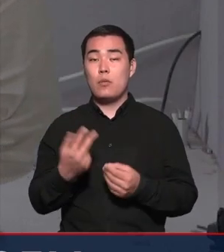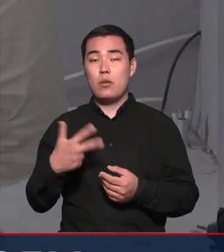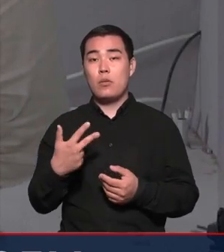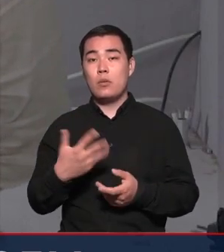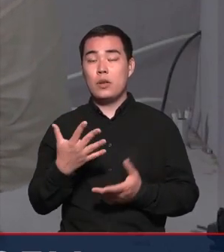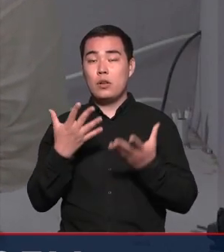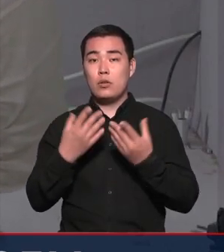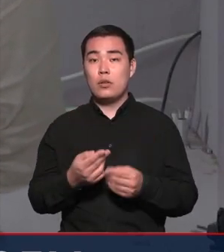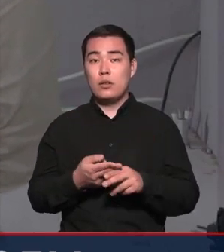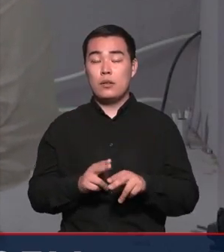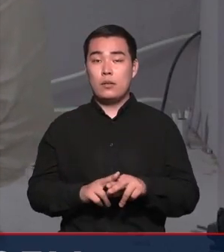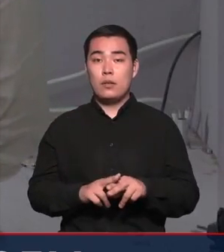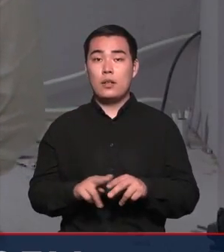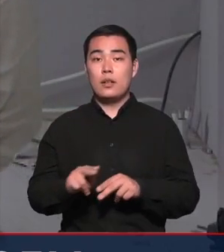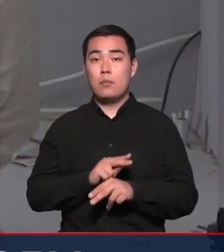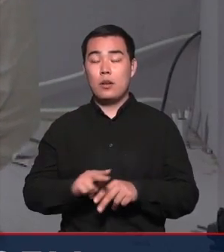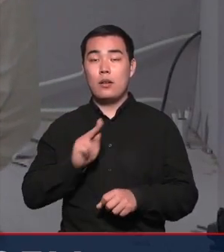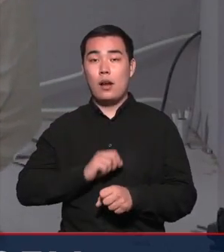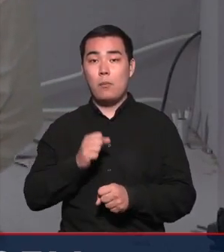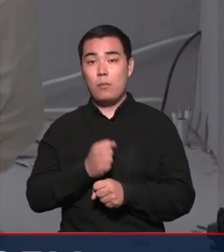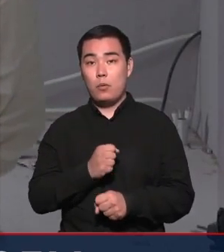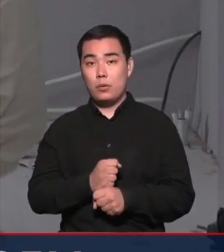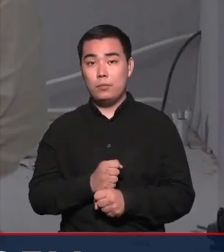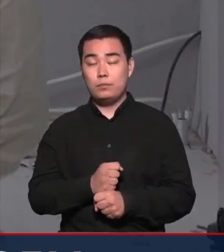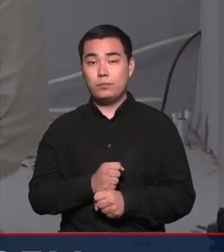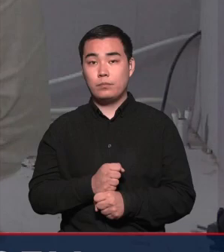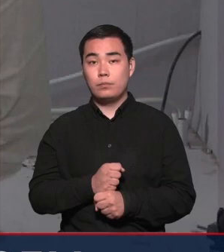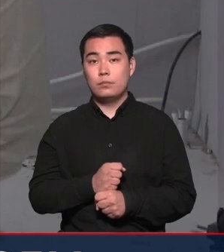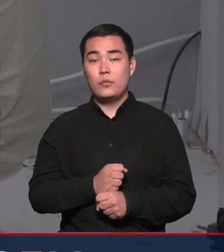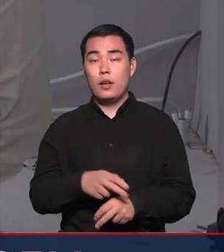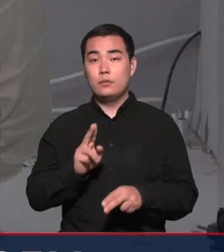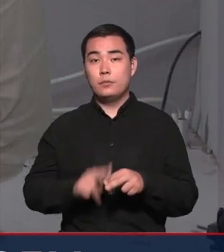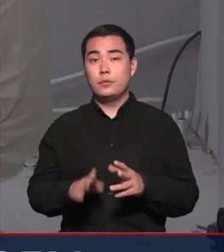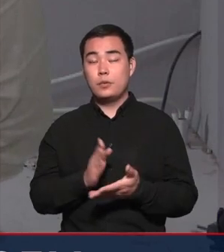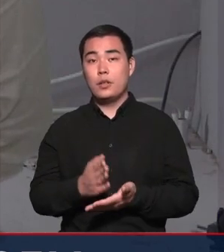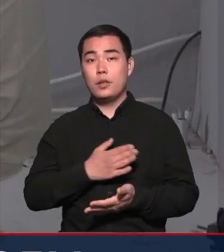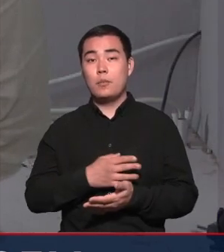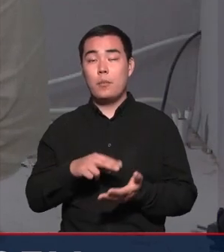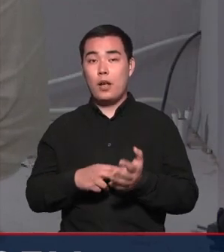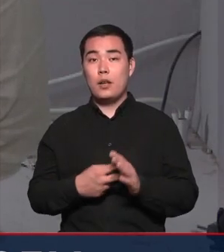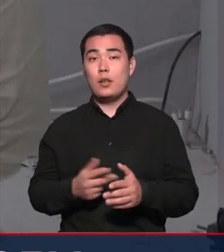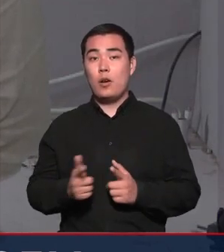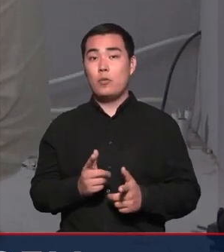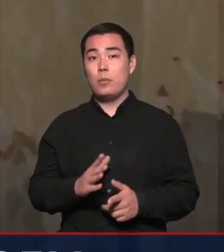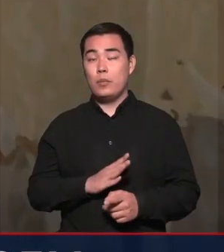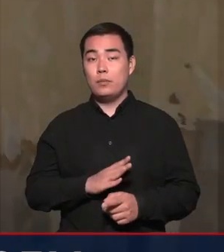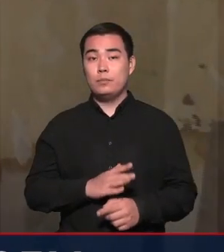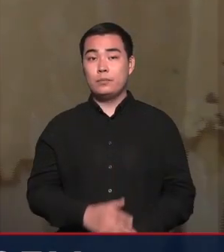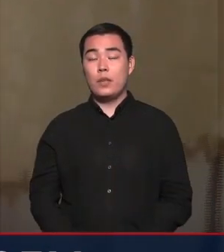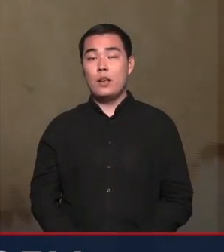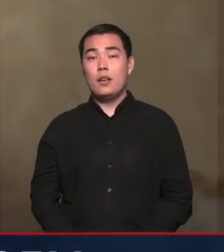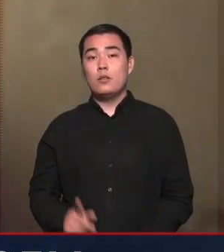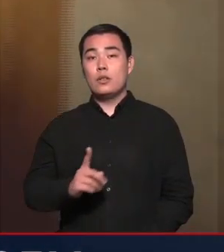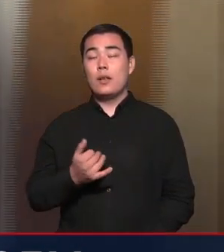30-35 күнді осы ремонттық жұмыстарды бітіреміз деп енді жоспар құрып отырмыз.